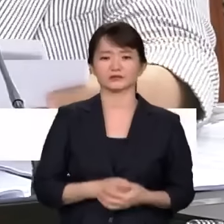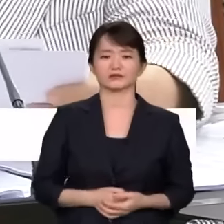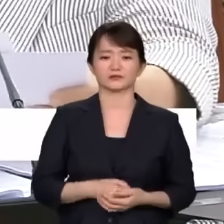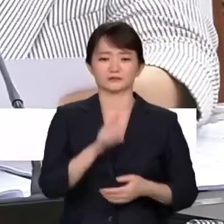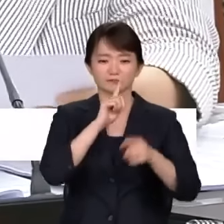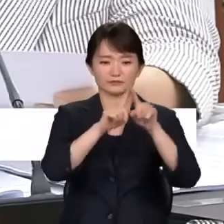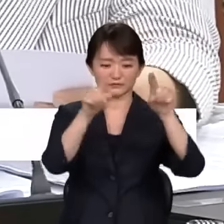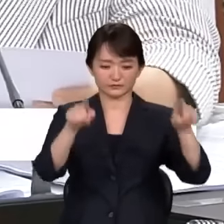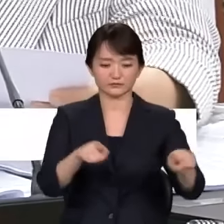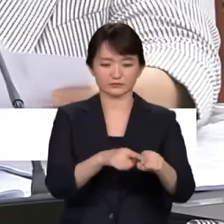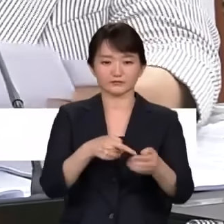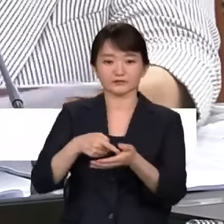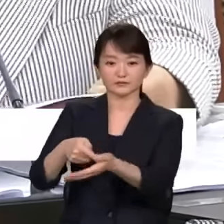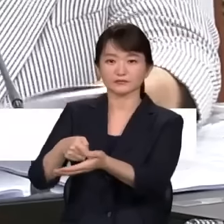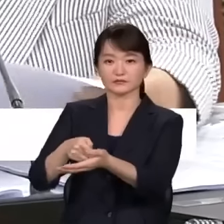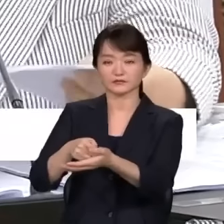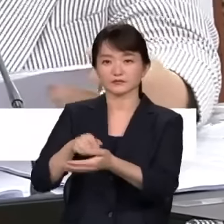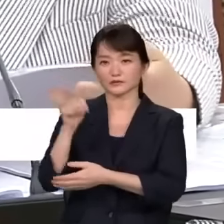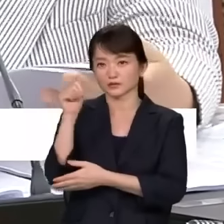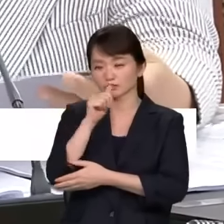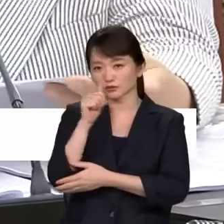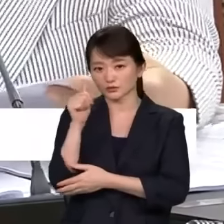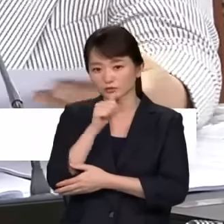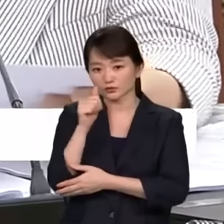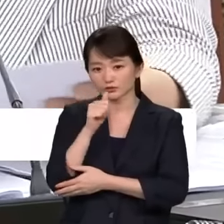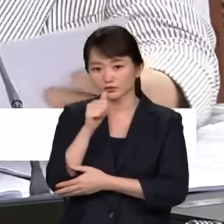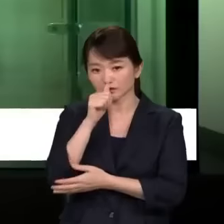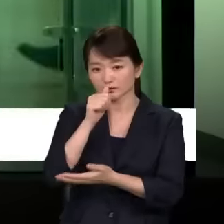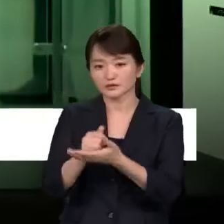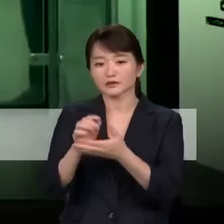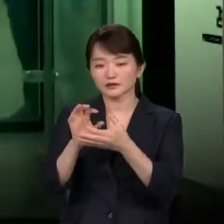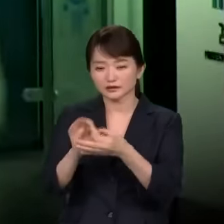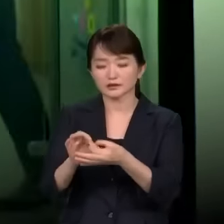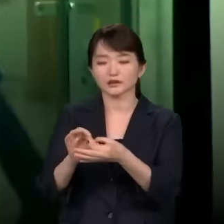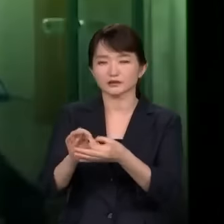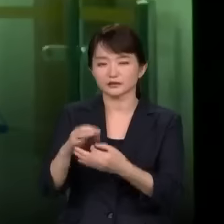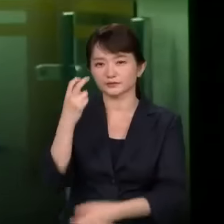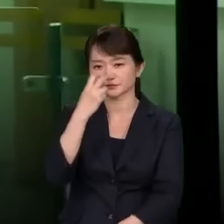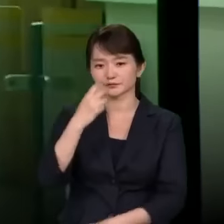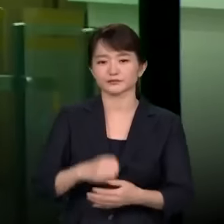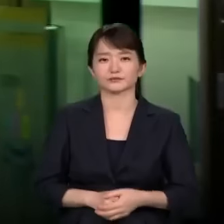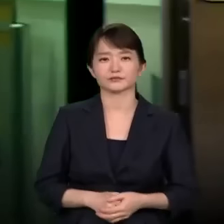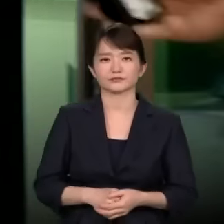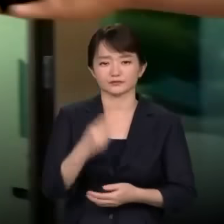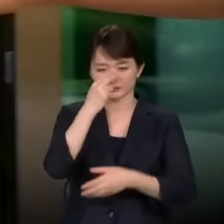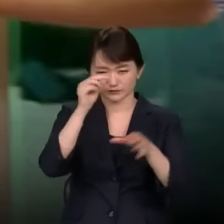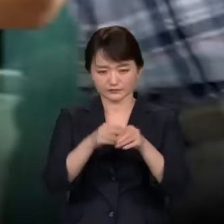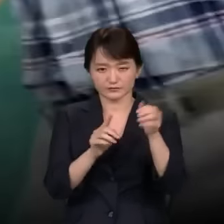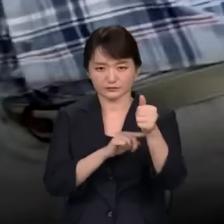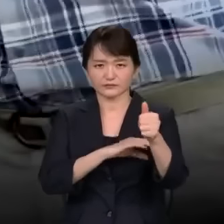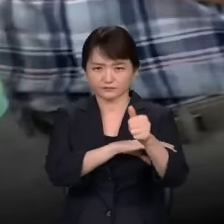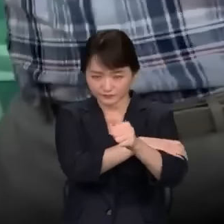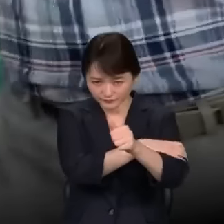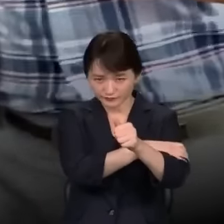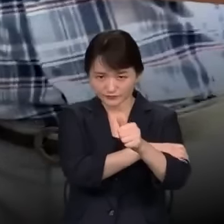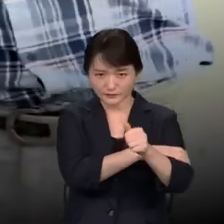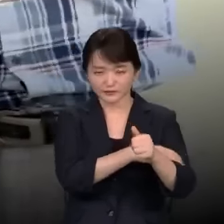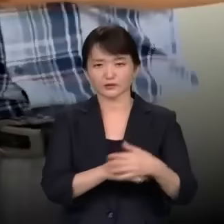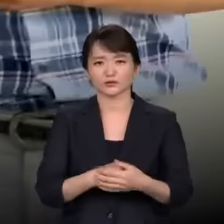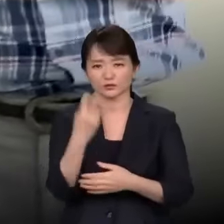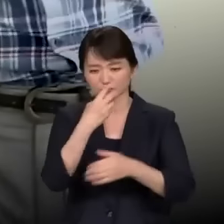있는 알선 수재 성립 여부에 대해서 검토하겠습니다. 이원석 검찰총장이 직권으로 수사심의위원회를